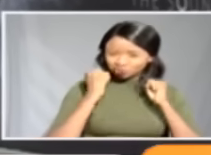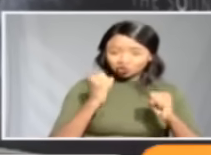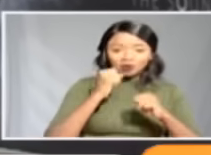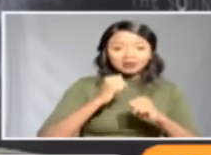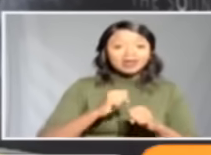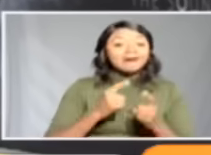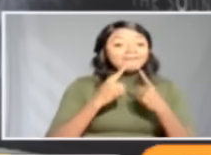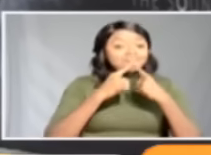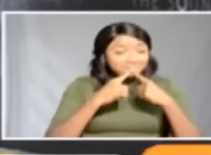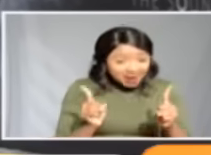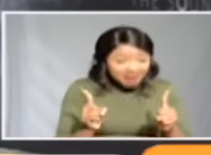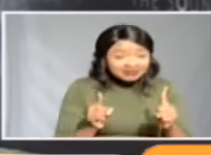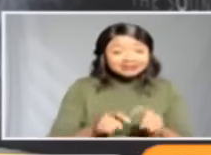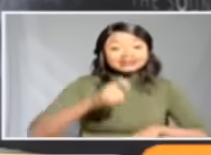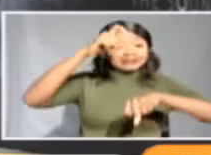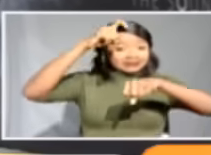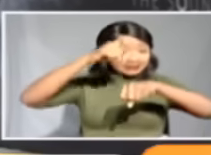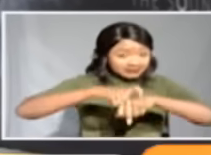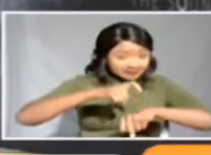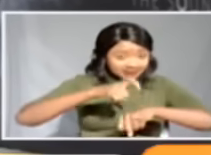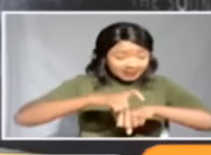lakini pia kutoa